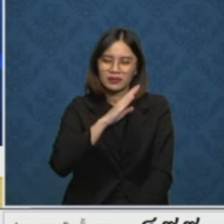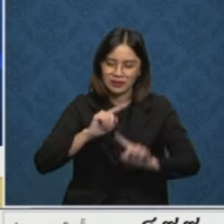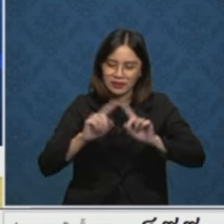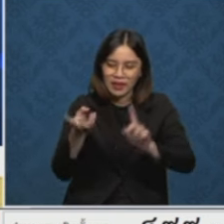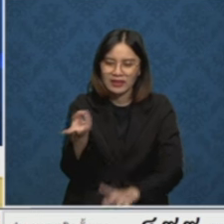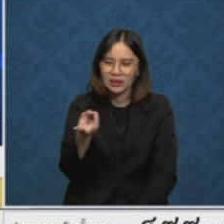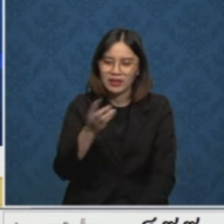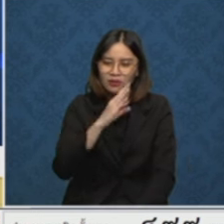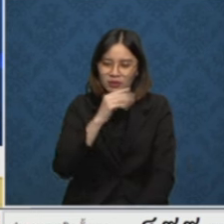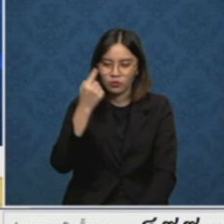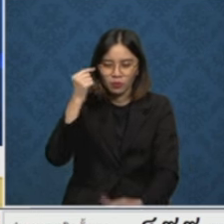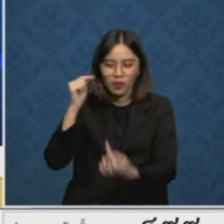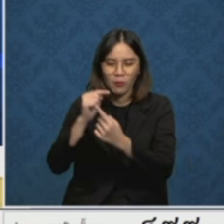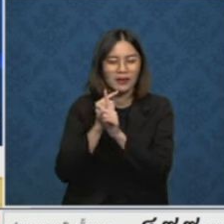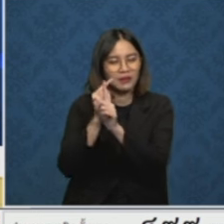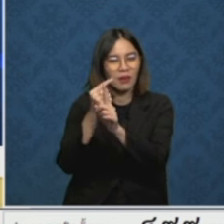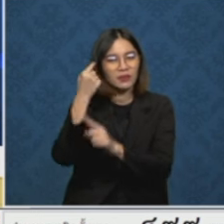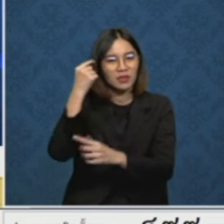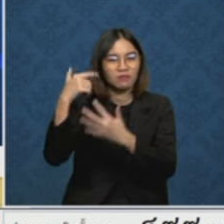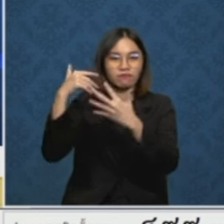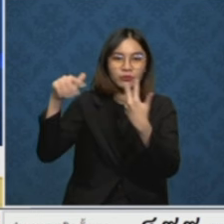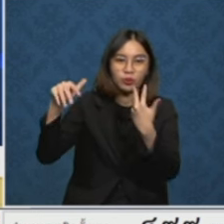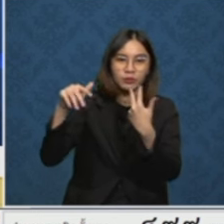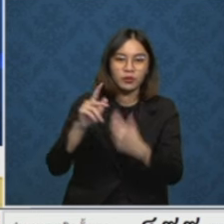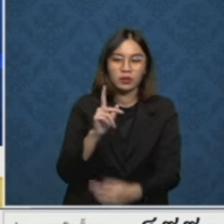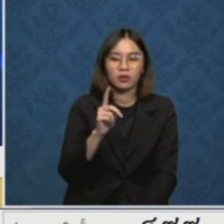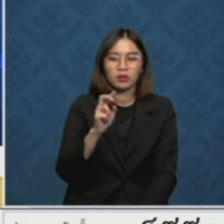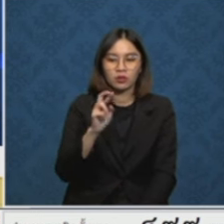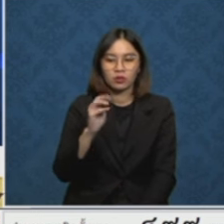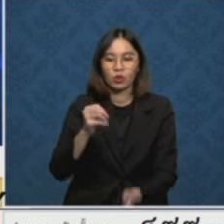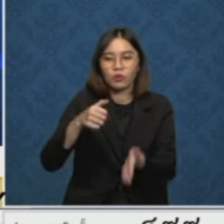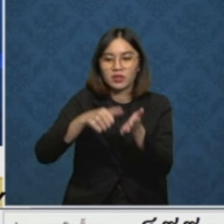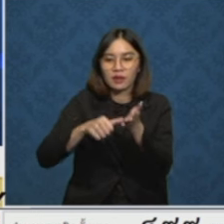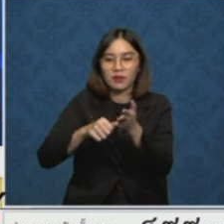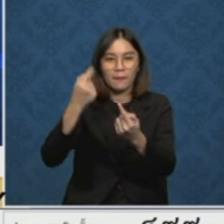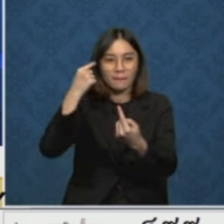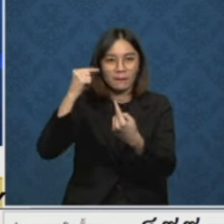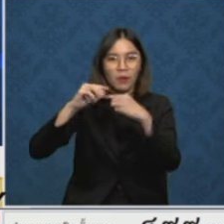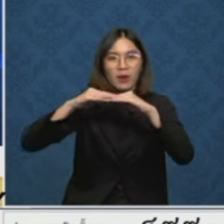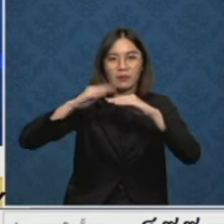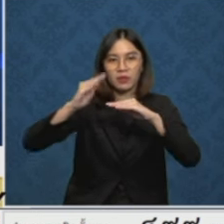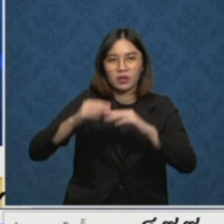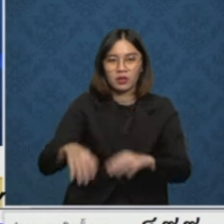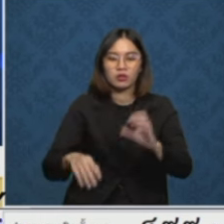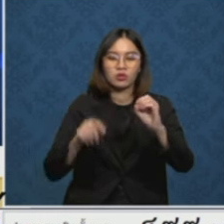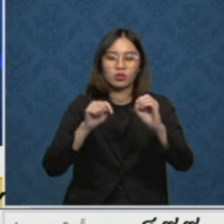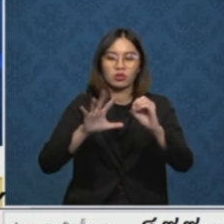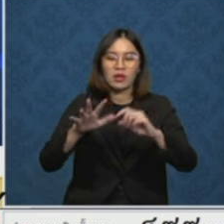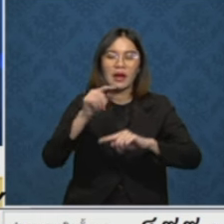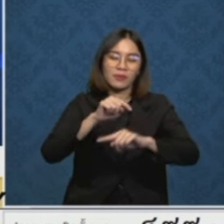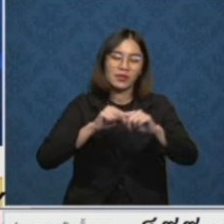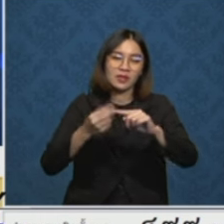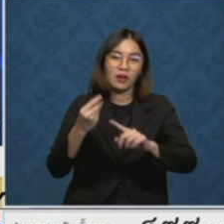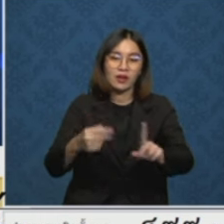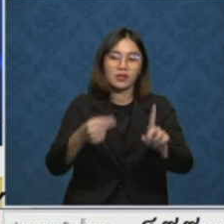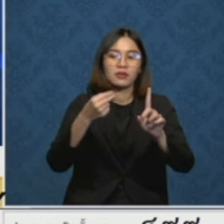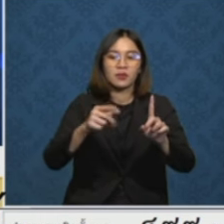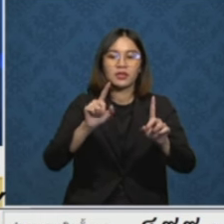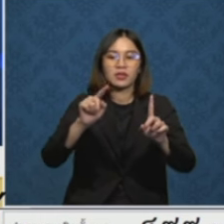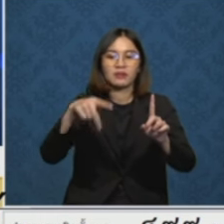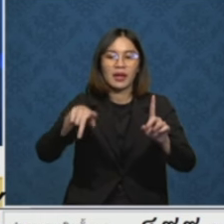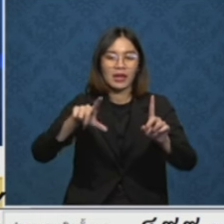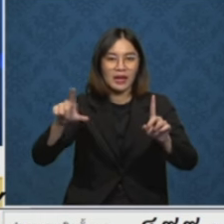าหมายที่เราจะไปนะคะสรรพากรค่ะก็จัดเก็บได้เกินเป้าแต่เพียงแค่ 0.5% เท่านั้นอยู่ที่ 11,000 ล้านบา